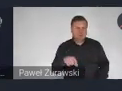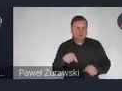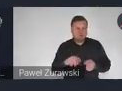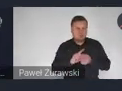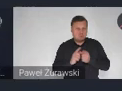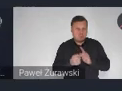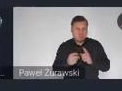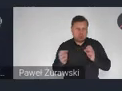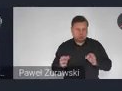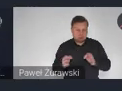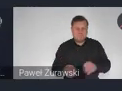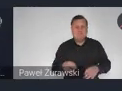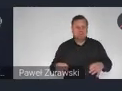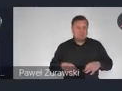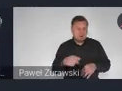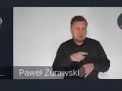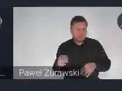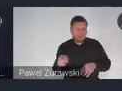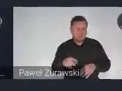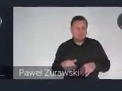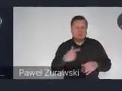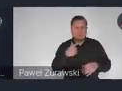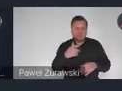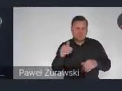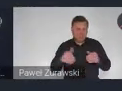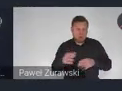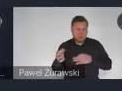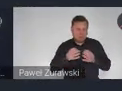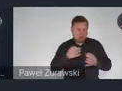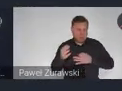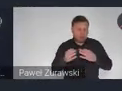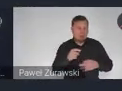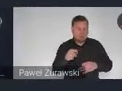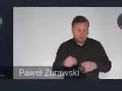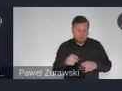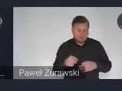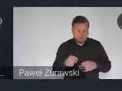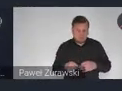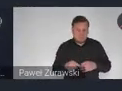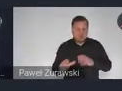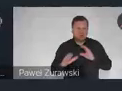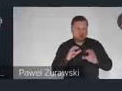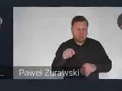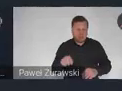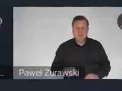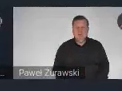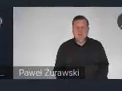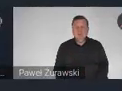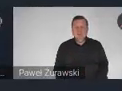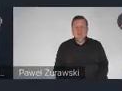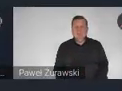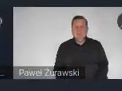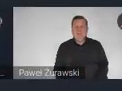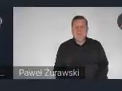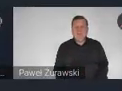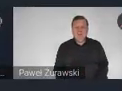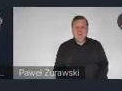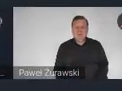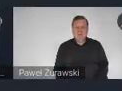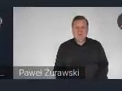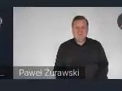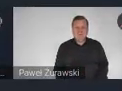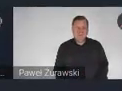spotkania będą państwo mogli zadawać pytania na moderowanym czacie Jeśli tak się